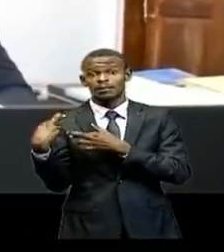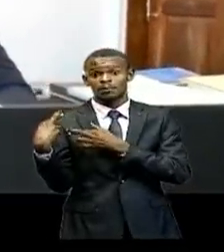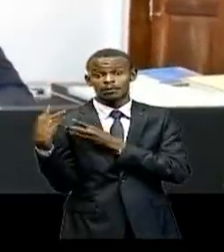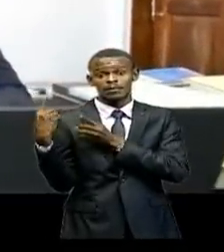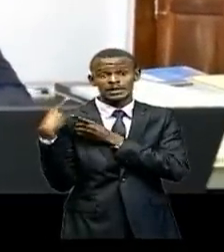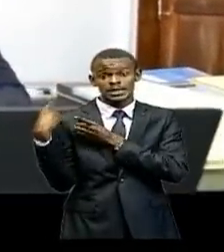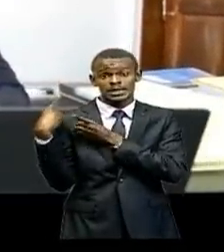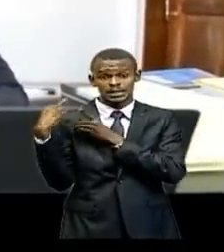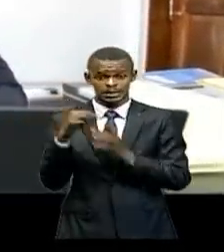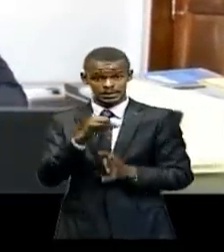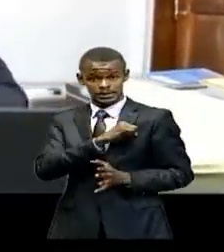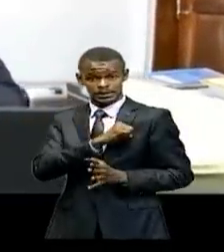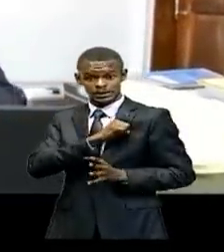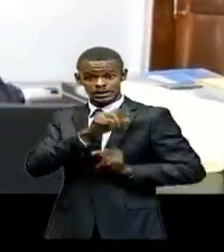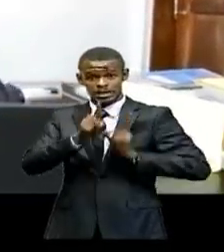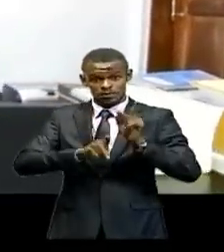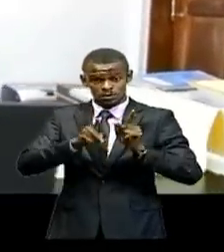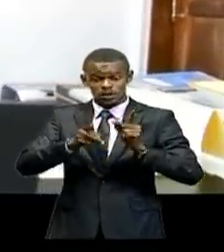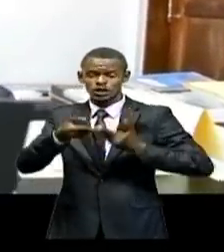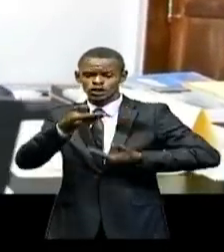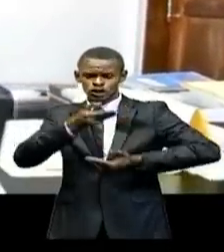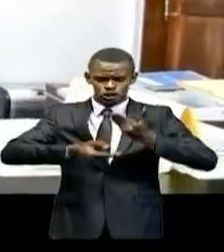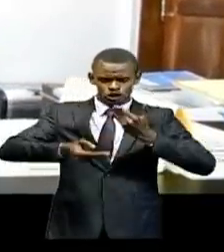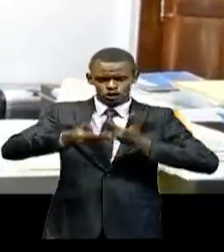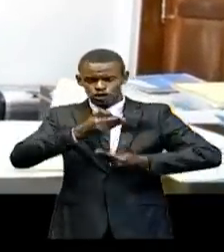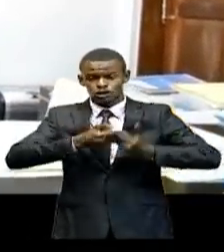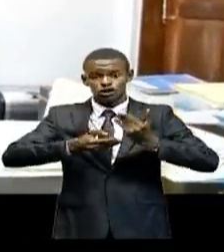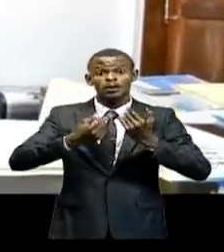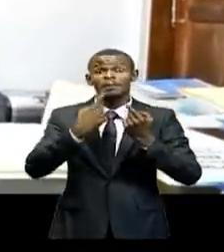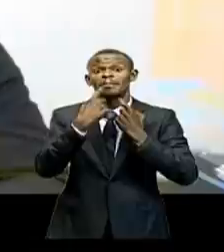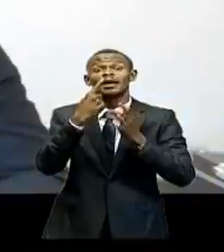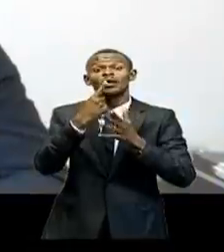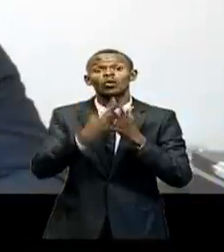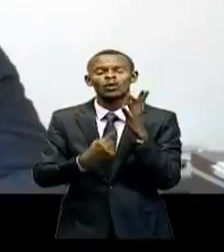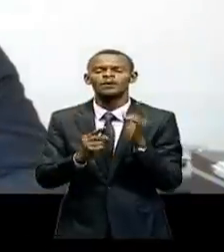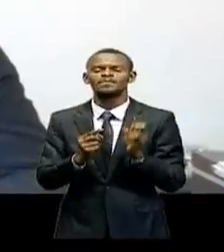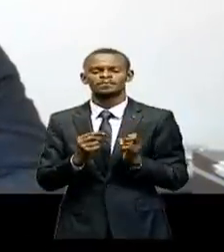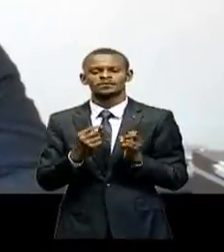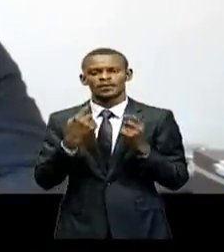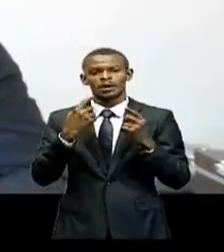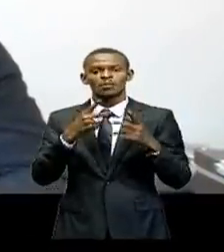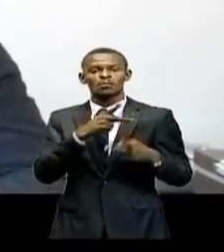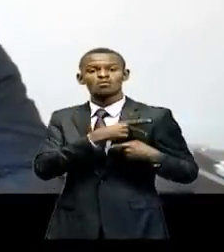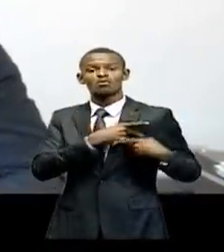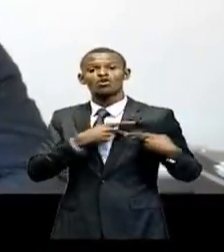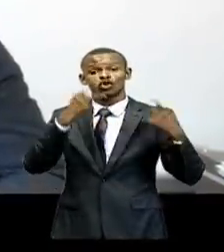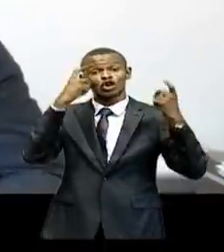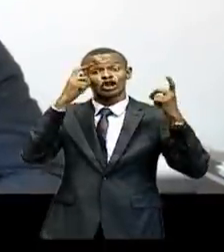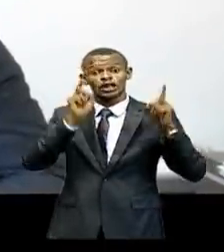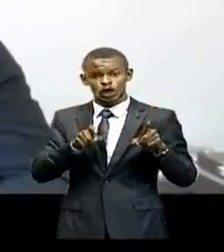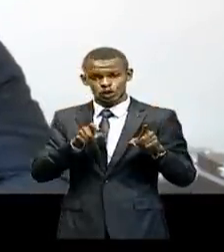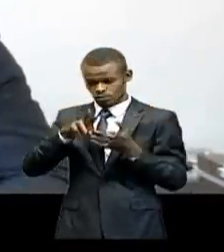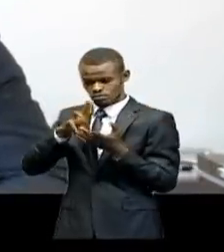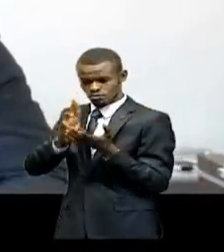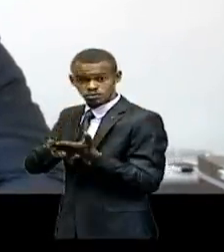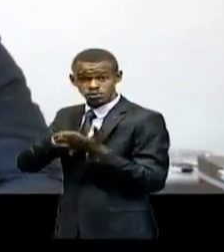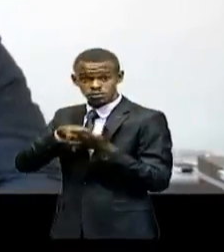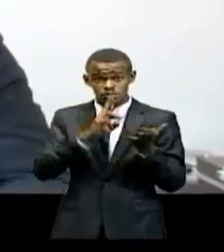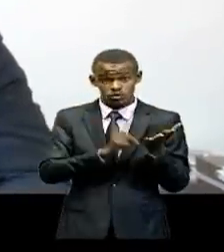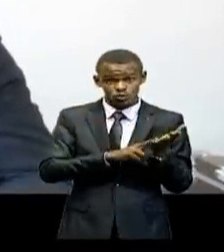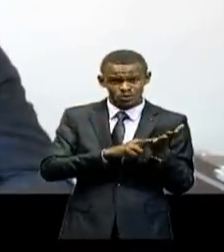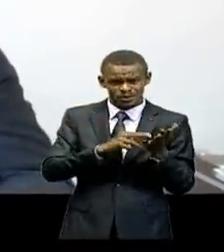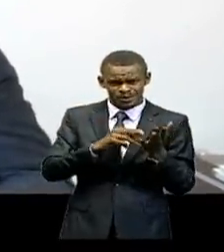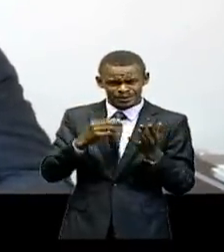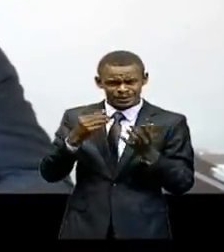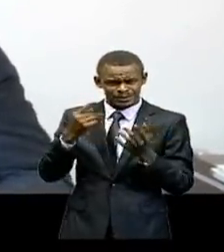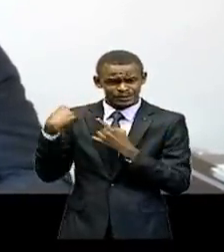se sont articulés autour de l'évaluation des protocoles d'accord signés entre les deux parties de 2004